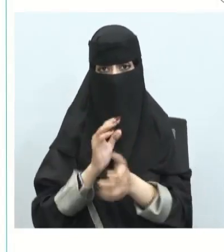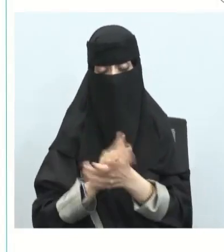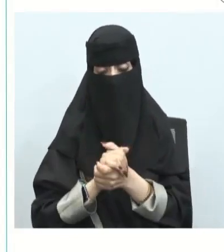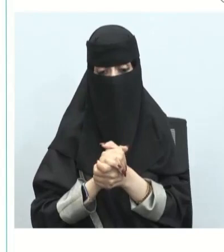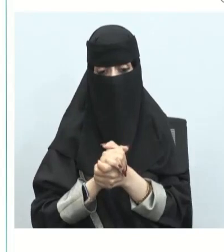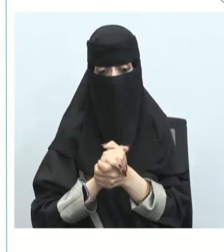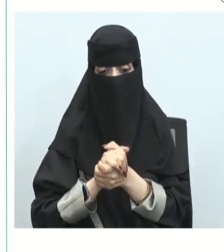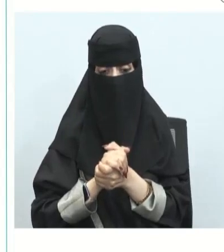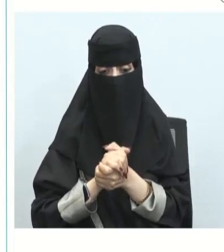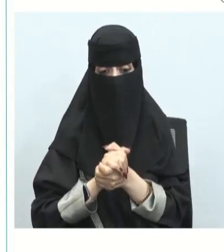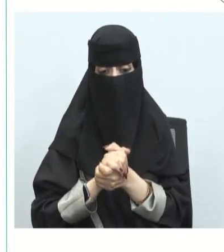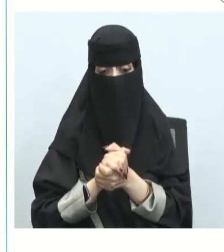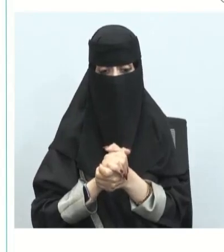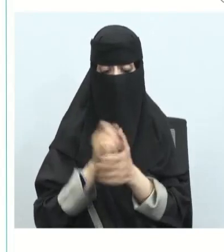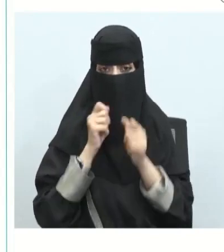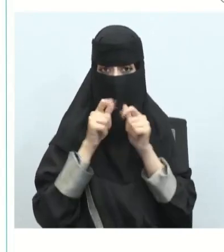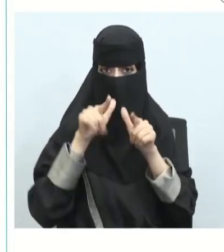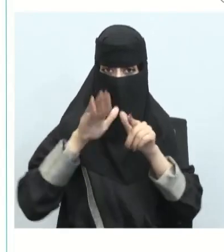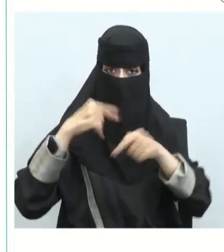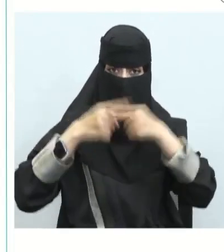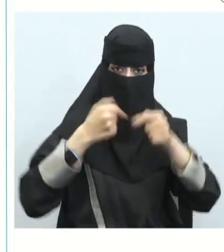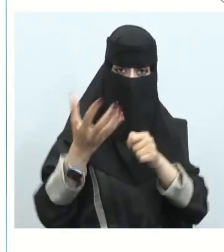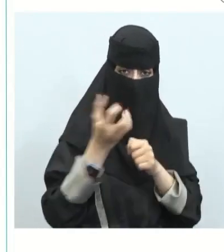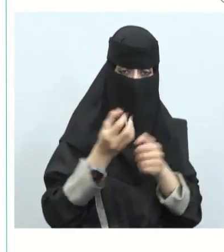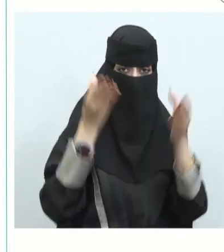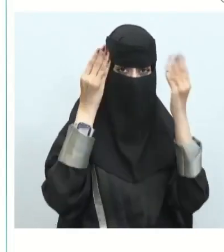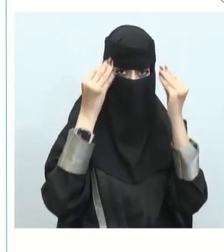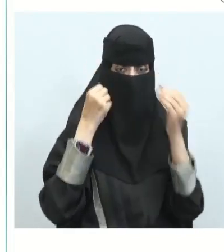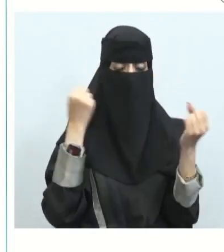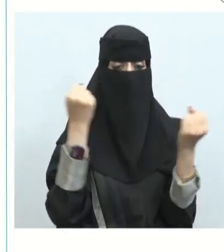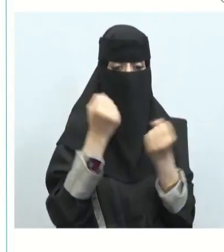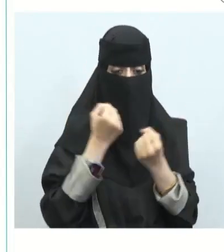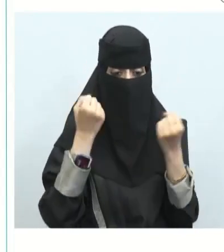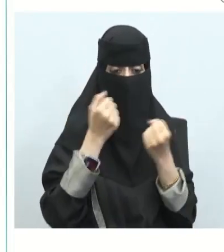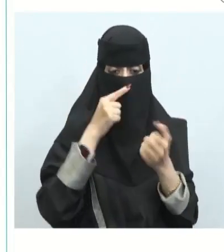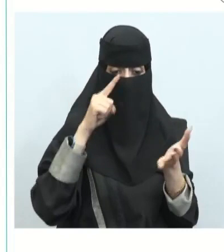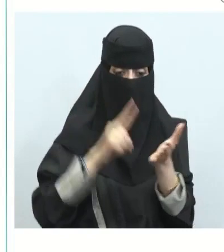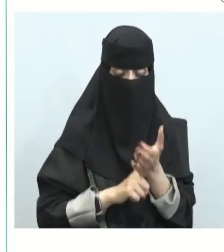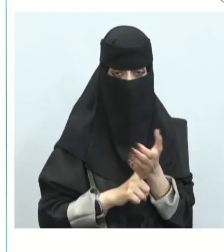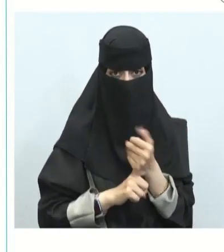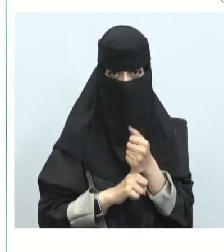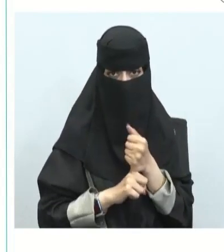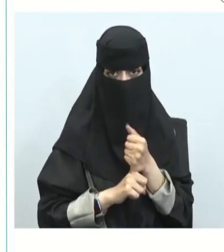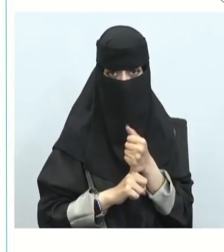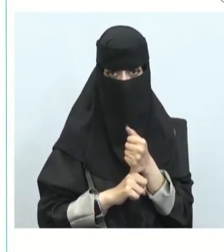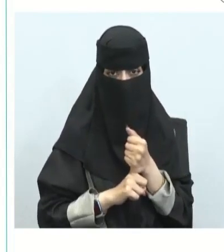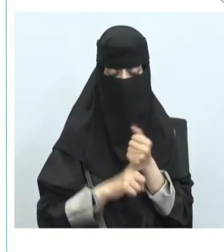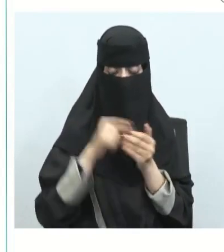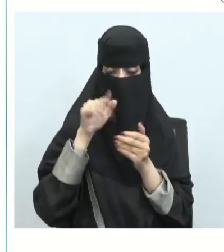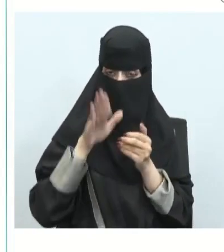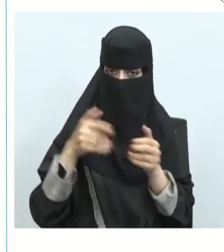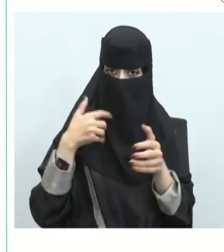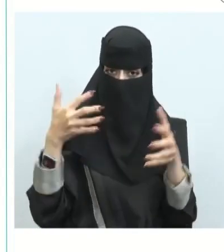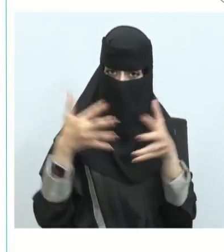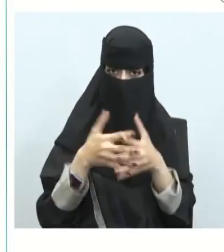الوظائف يعني عاده الحصول على المعلومه والتدريبات اللازمه اذا حتى لو اشركت الموظف